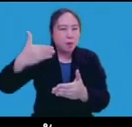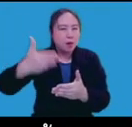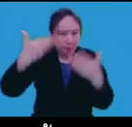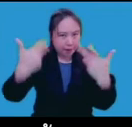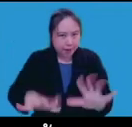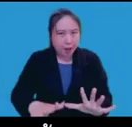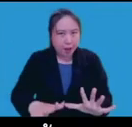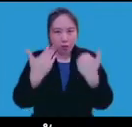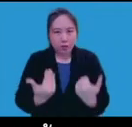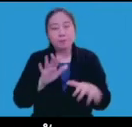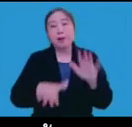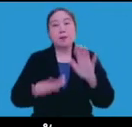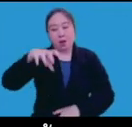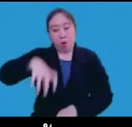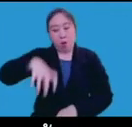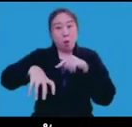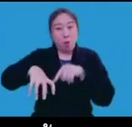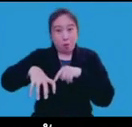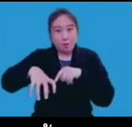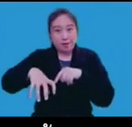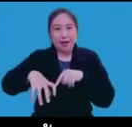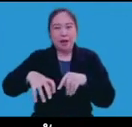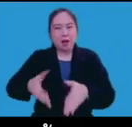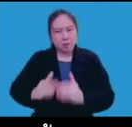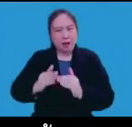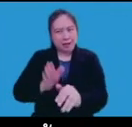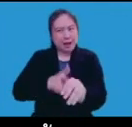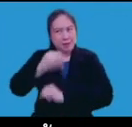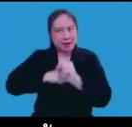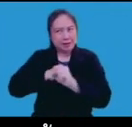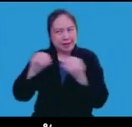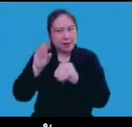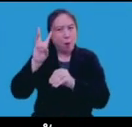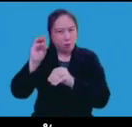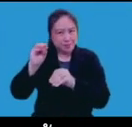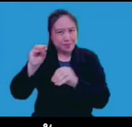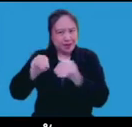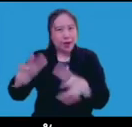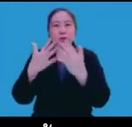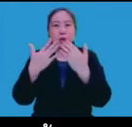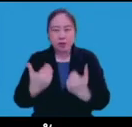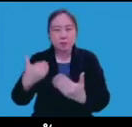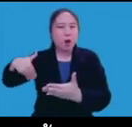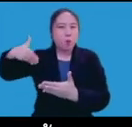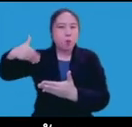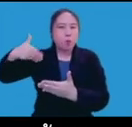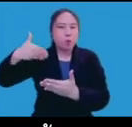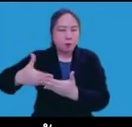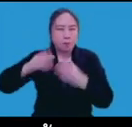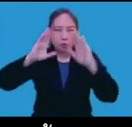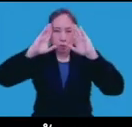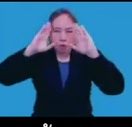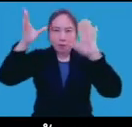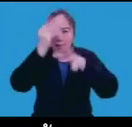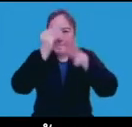การชนเนี่ยนะคะจะ60ปีในไม่กี่ในเร็ววันนี้นะคะก็ได้ผ่านร้อนผ่านหนาวมาถอดประสบ